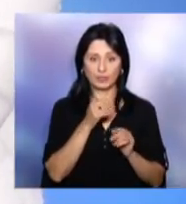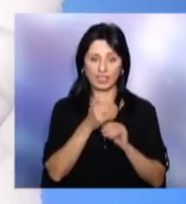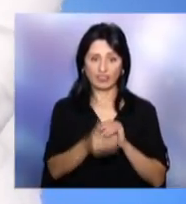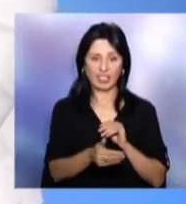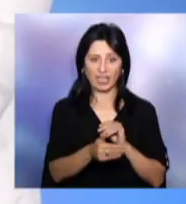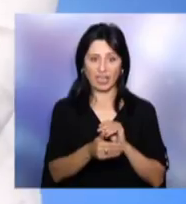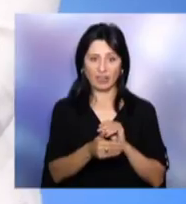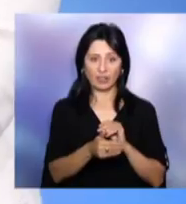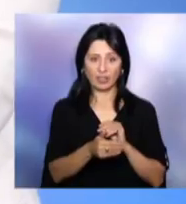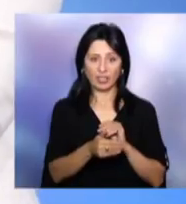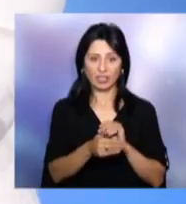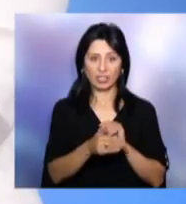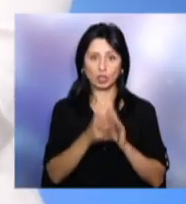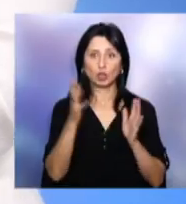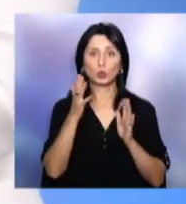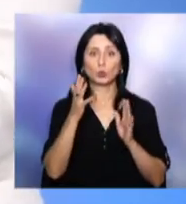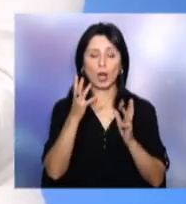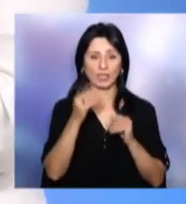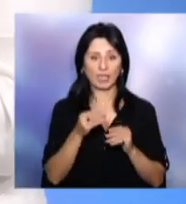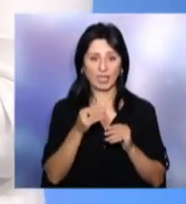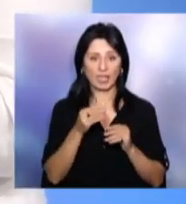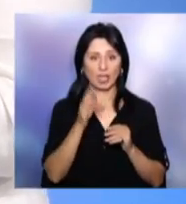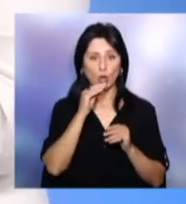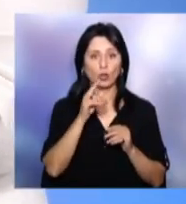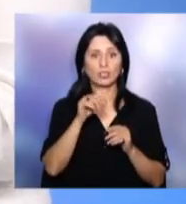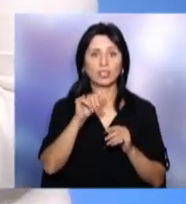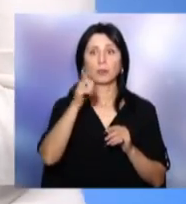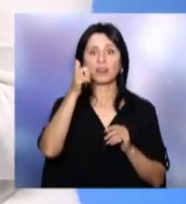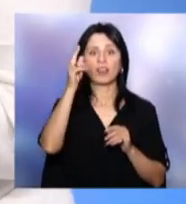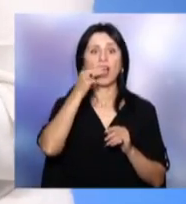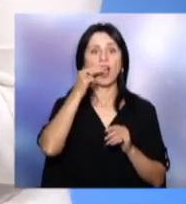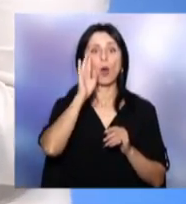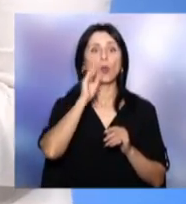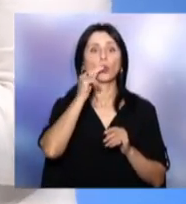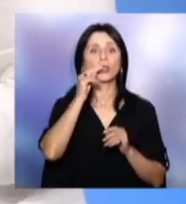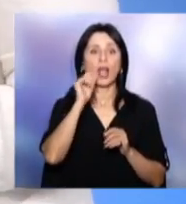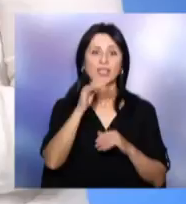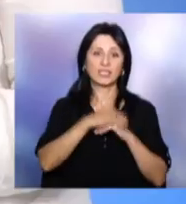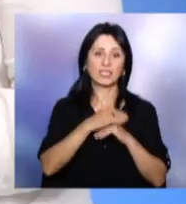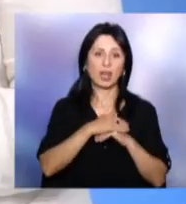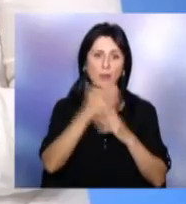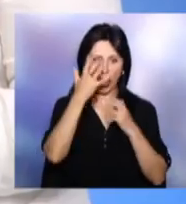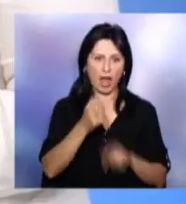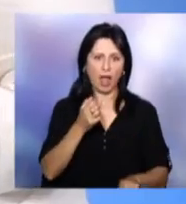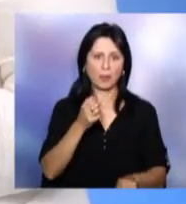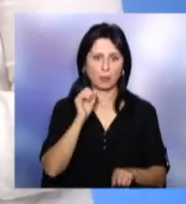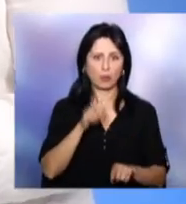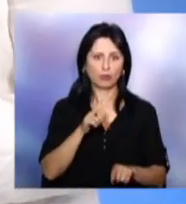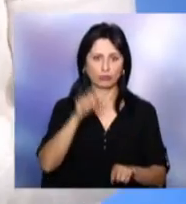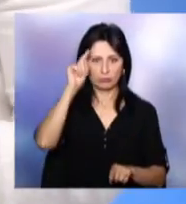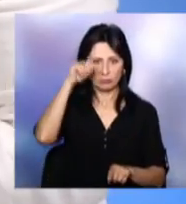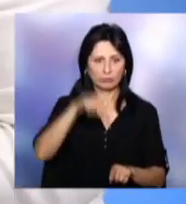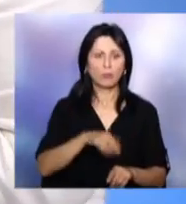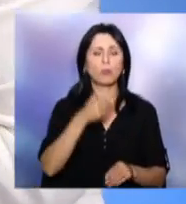გვიან, ანუ შუა დღის დასაწყისში, როდესაც საუზმეს მივიღებთ, ან საღამოს, ან ღამე გვიან, როდესაც